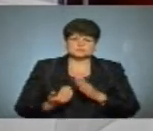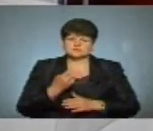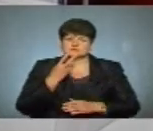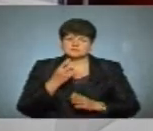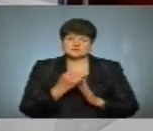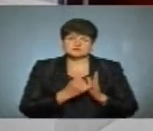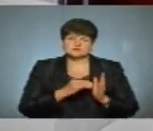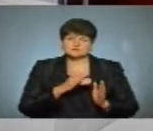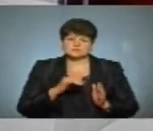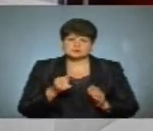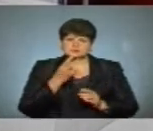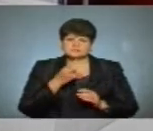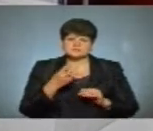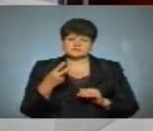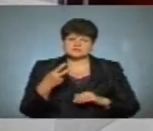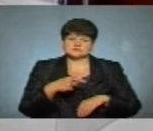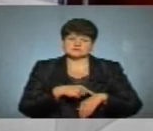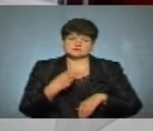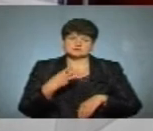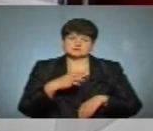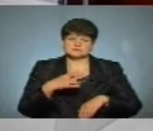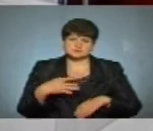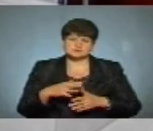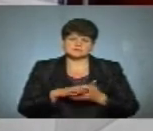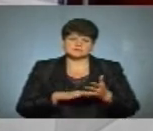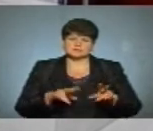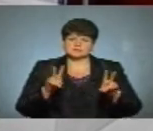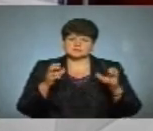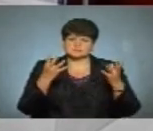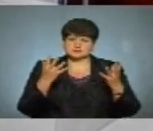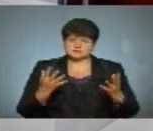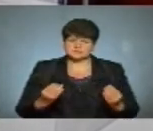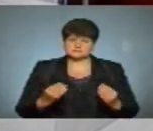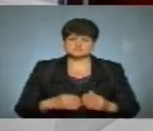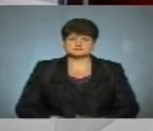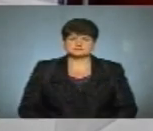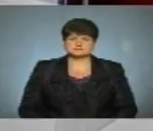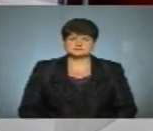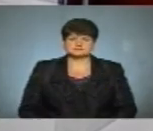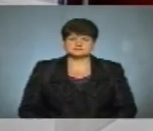телеканалі ЮА Тернопіль. Дивіться о 20:30. І за мить в ефірі тема дня. Не перемикайте.